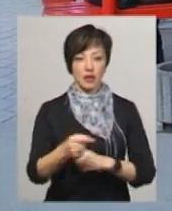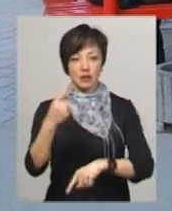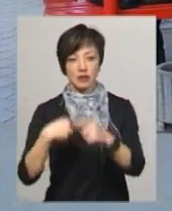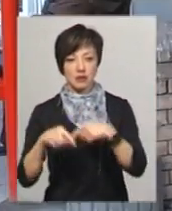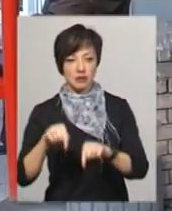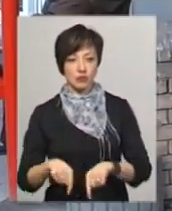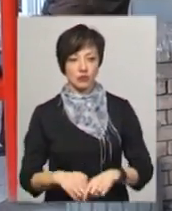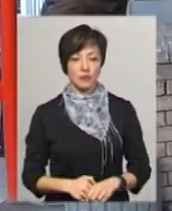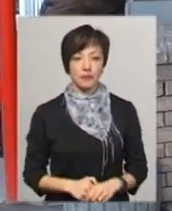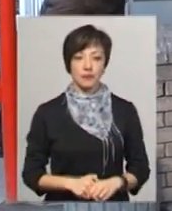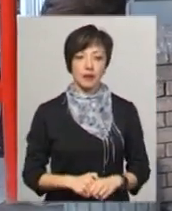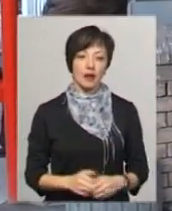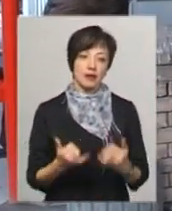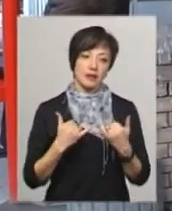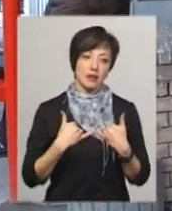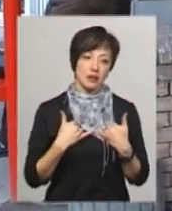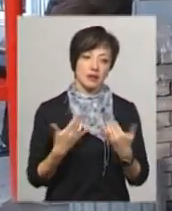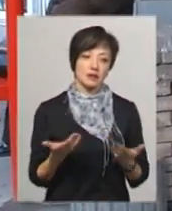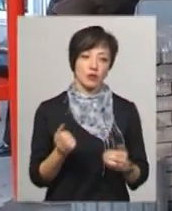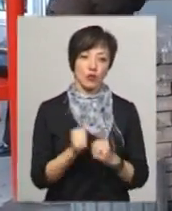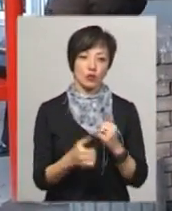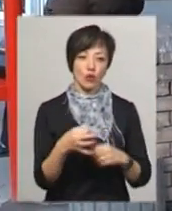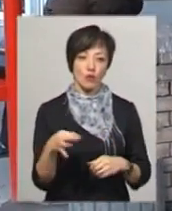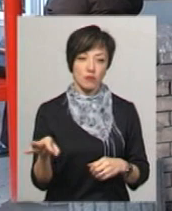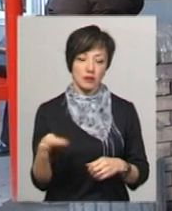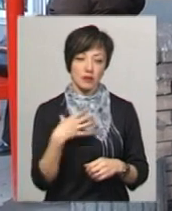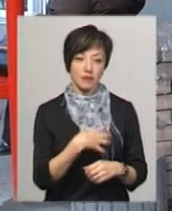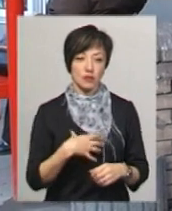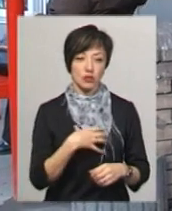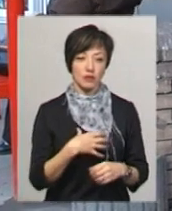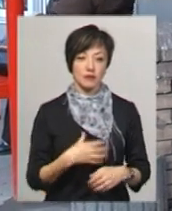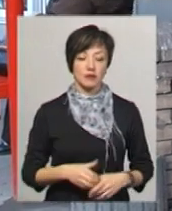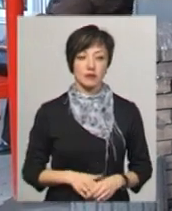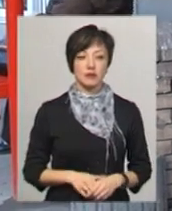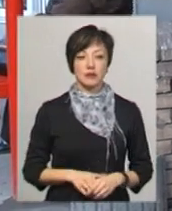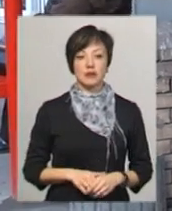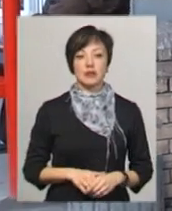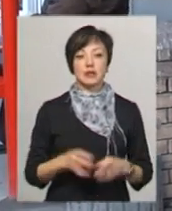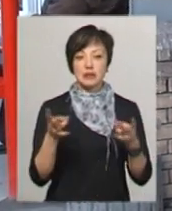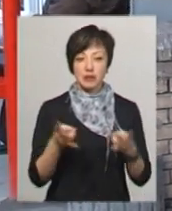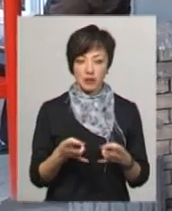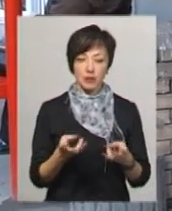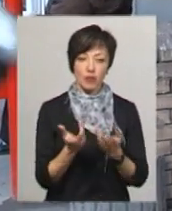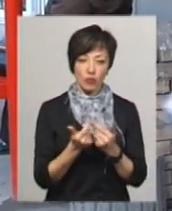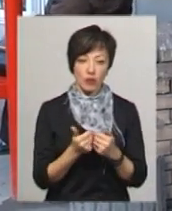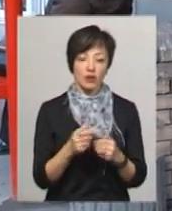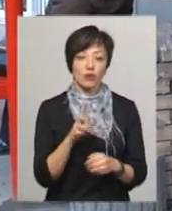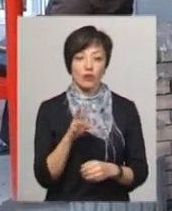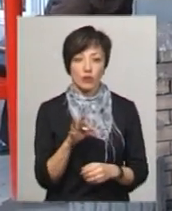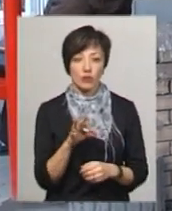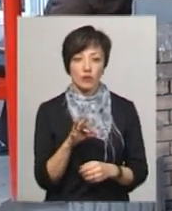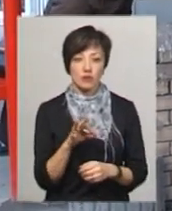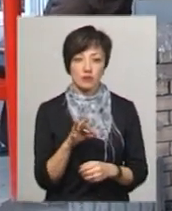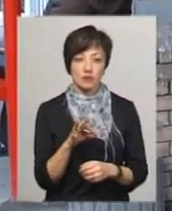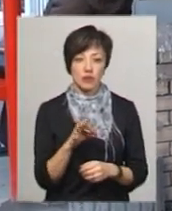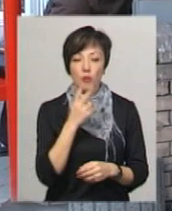Заречанську і сюди. Але для нас кожна копійка на рахунку і треба вважати.